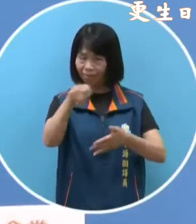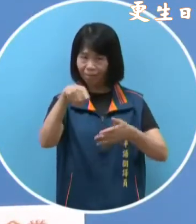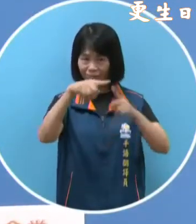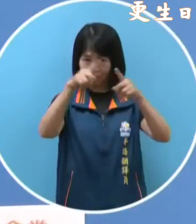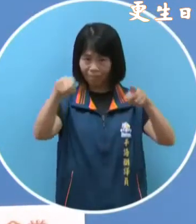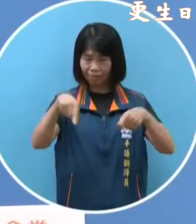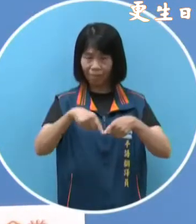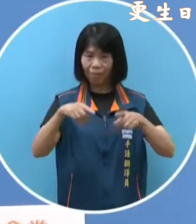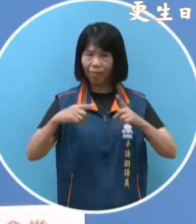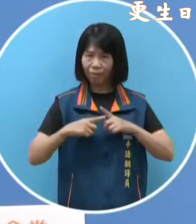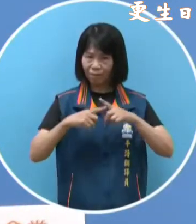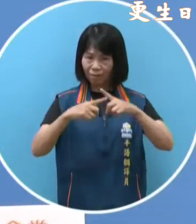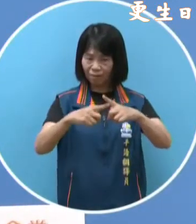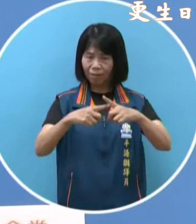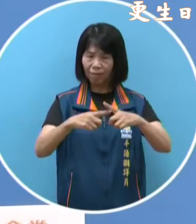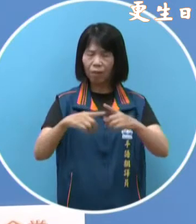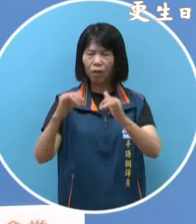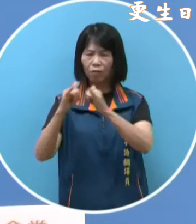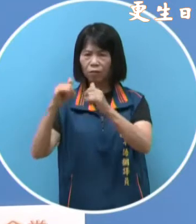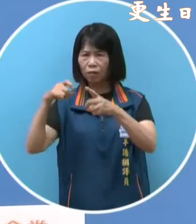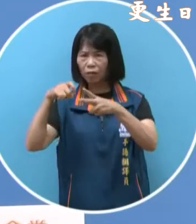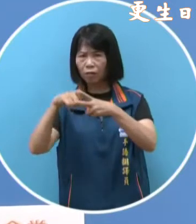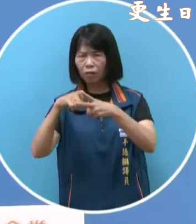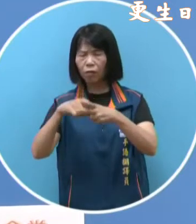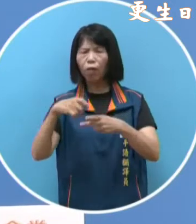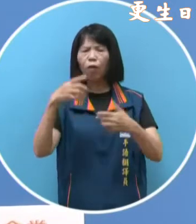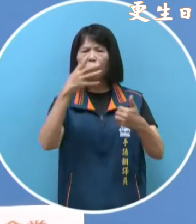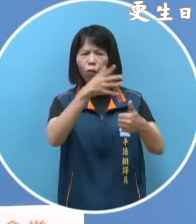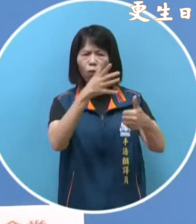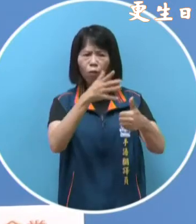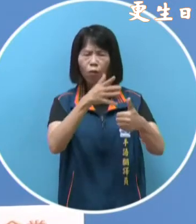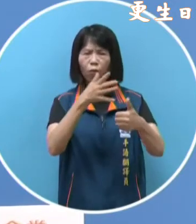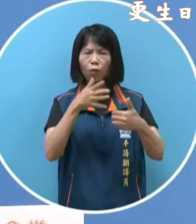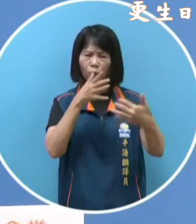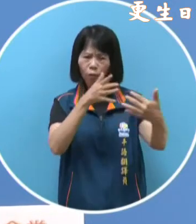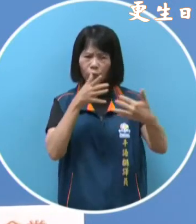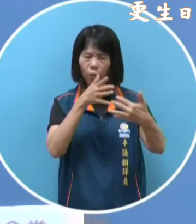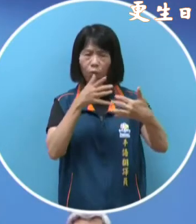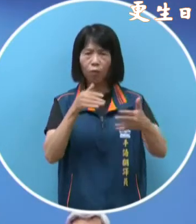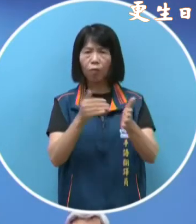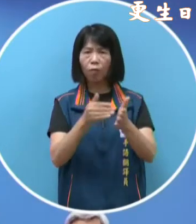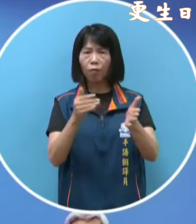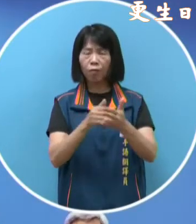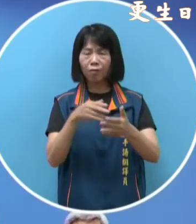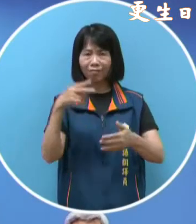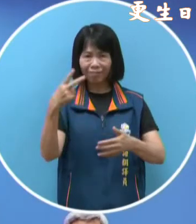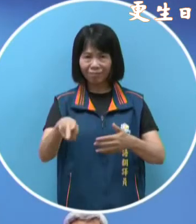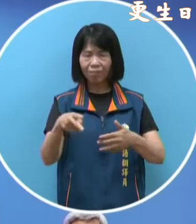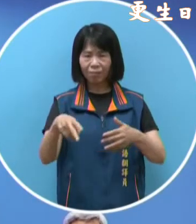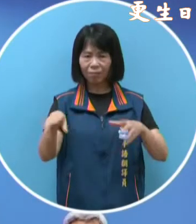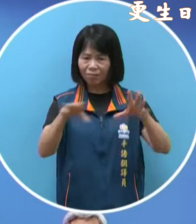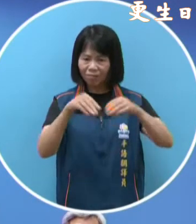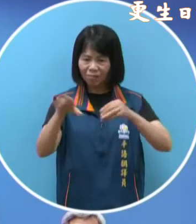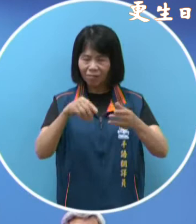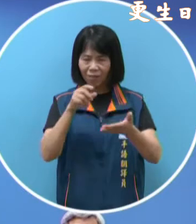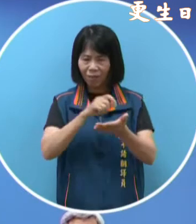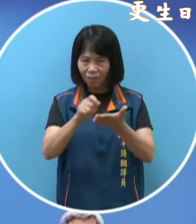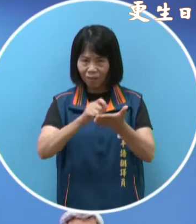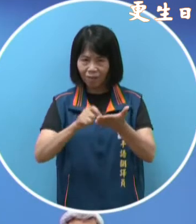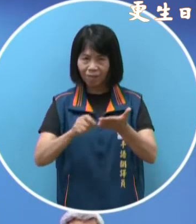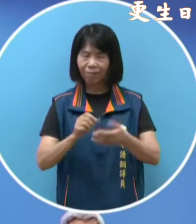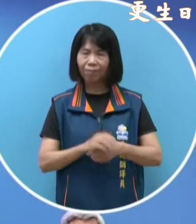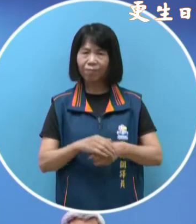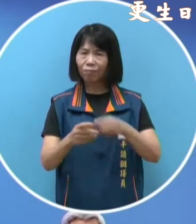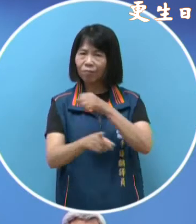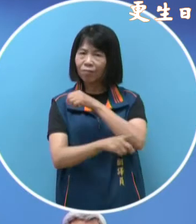呢现场要配合我们社工人员的访谈啊，来做那个资料的填写哈。那